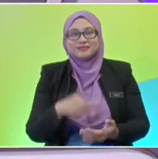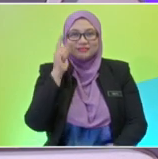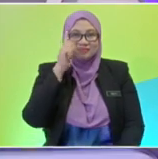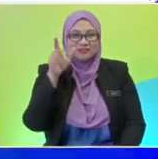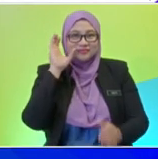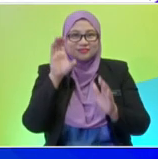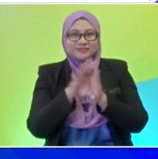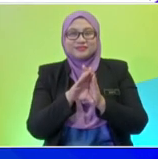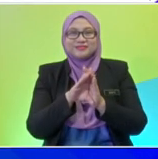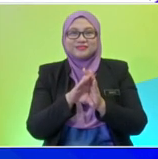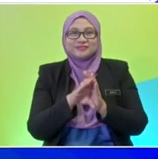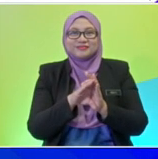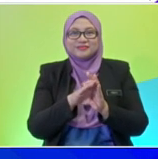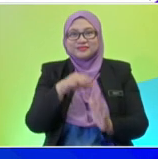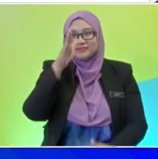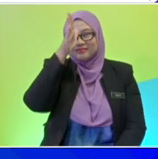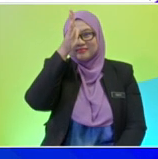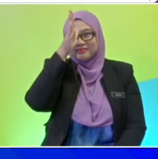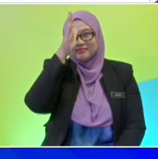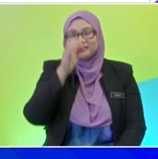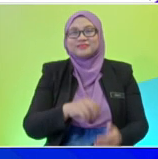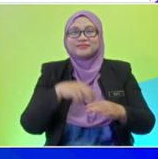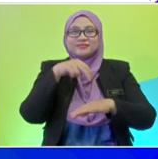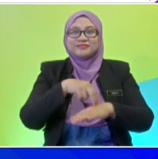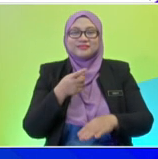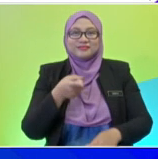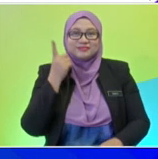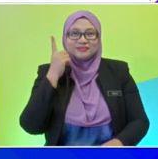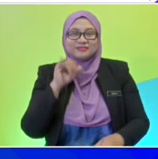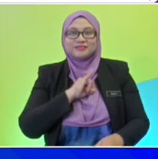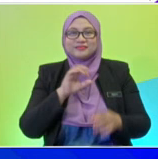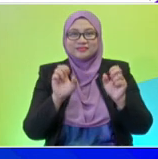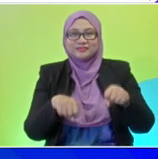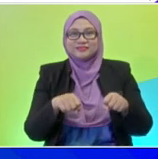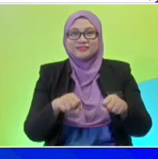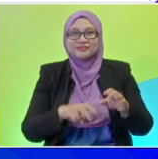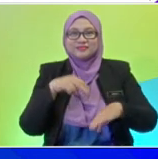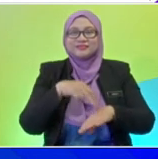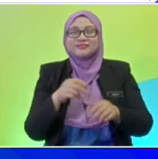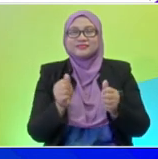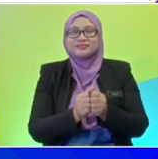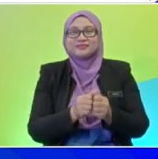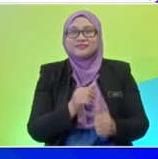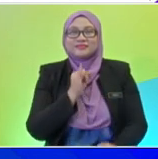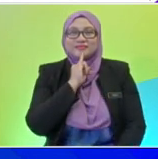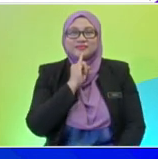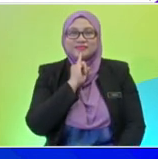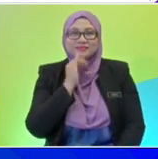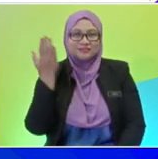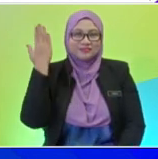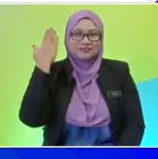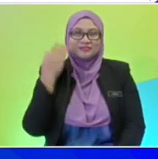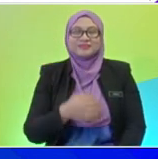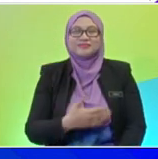pertama ayah Naiklah dahulu saya boleh naik dengan ibu di belakang Irfan tolong lembur Terima kasih karena betul